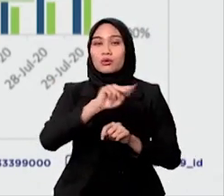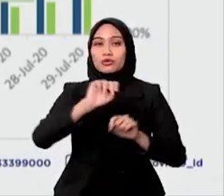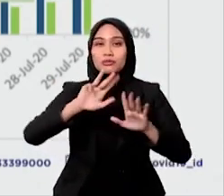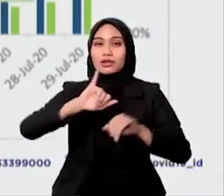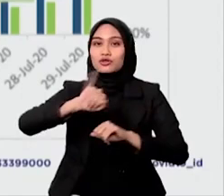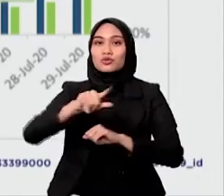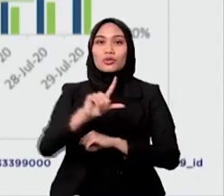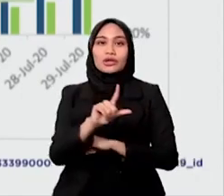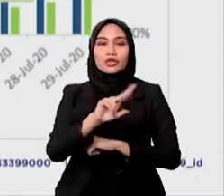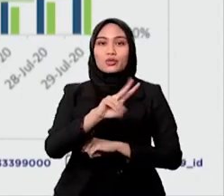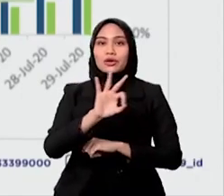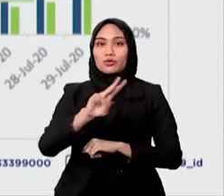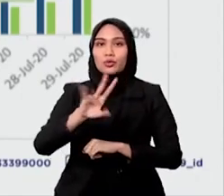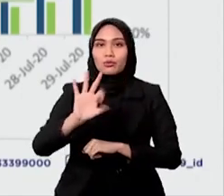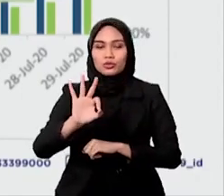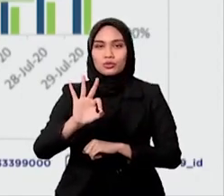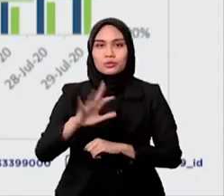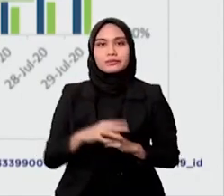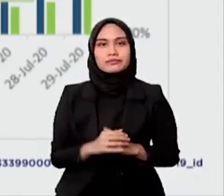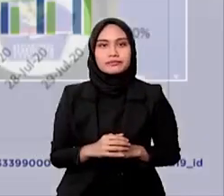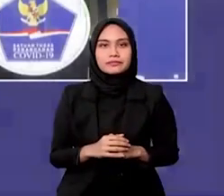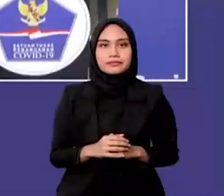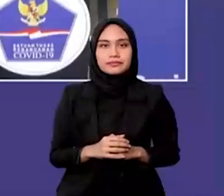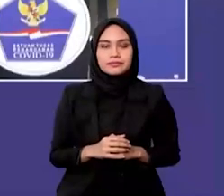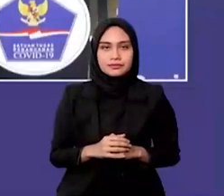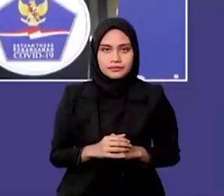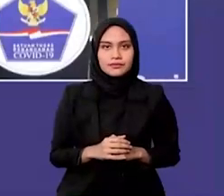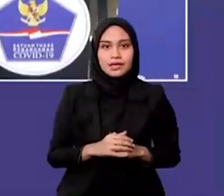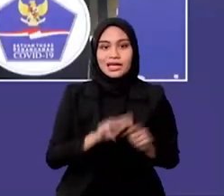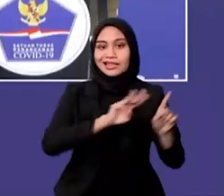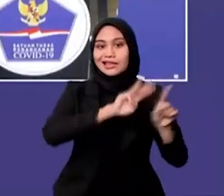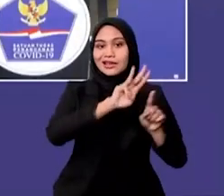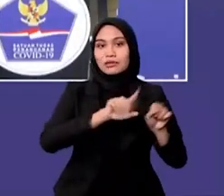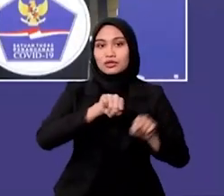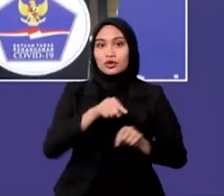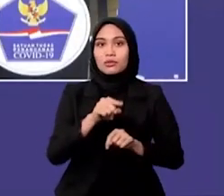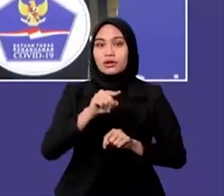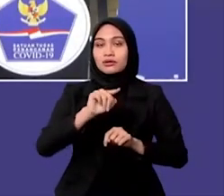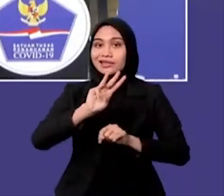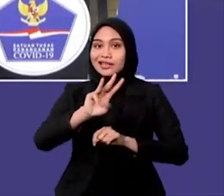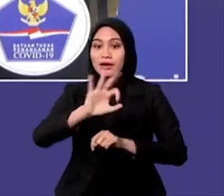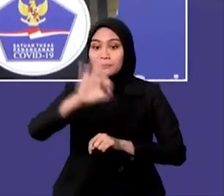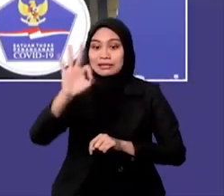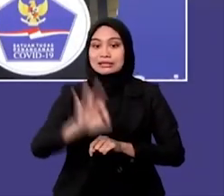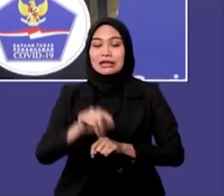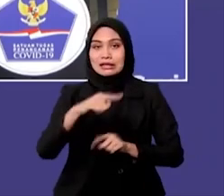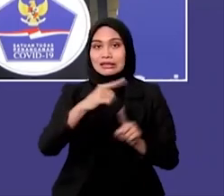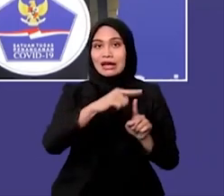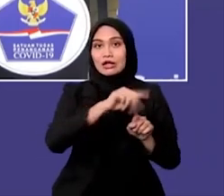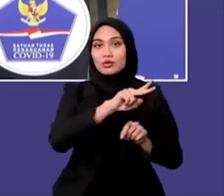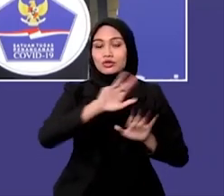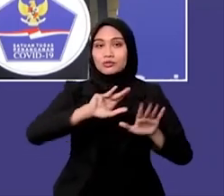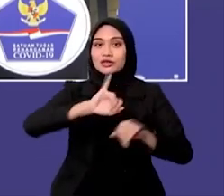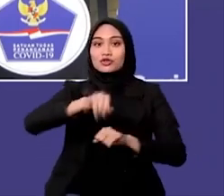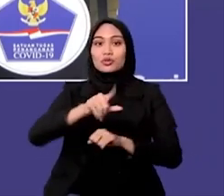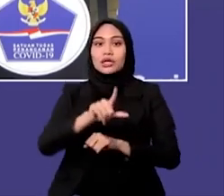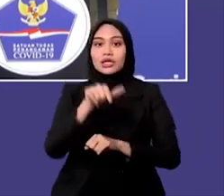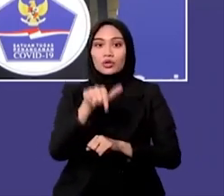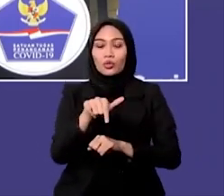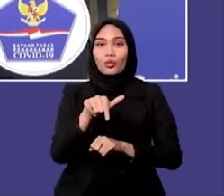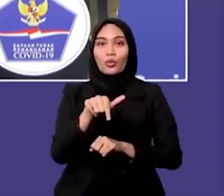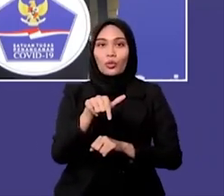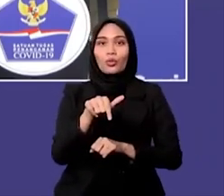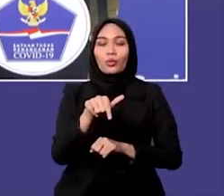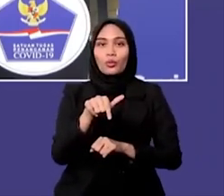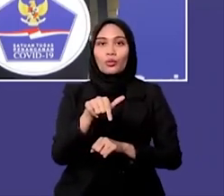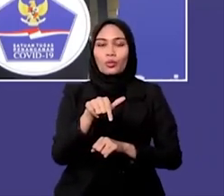29-6-2018 blue 13,3 persen ini pada tanggal 29juli lebih